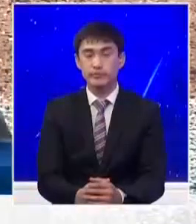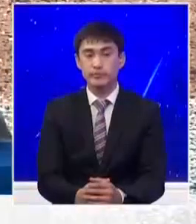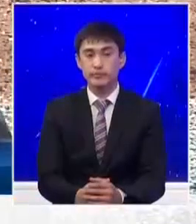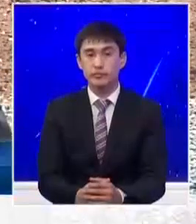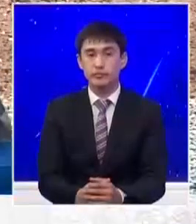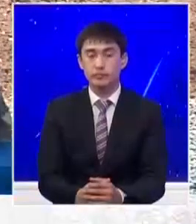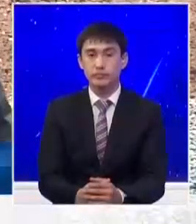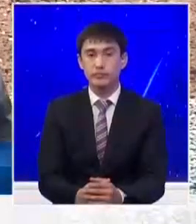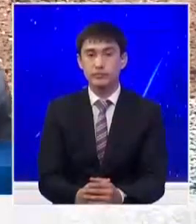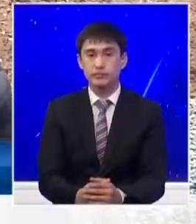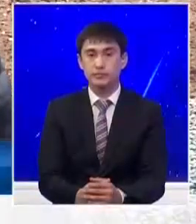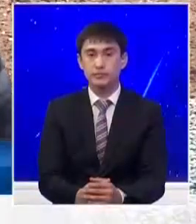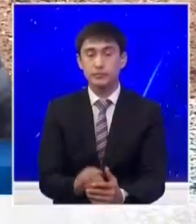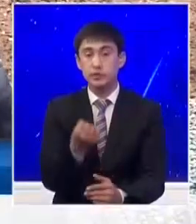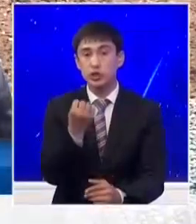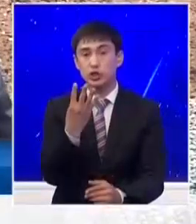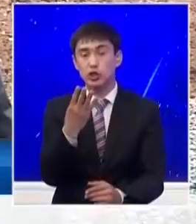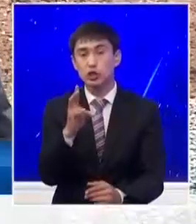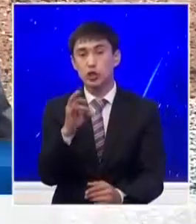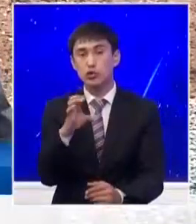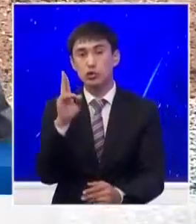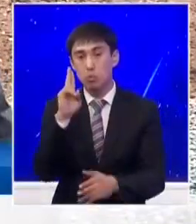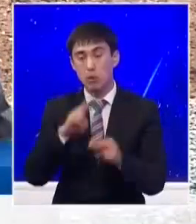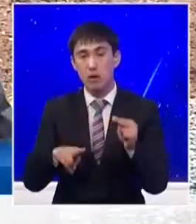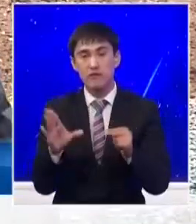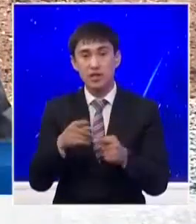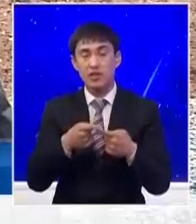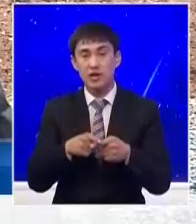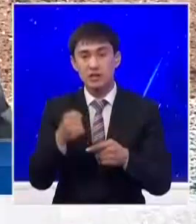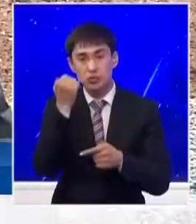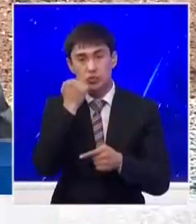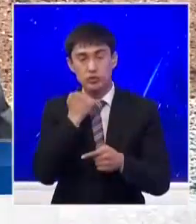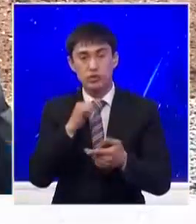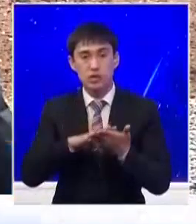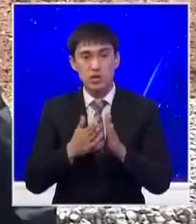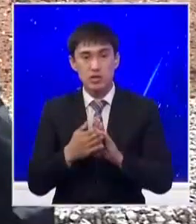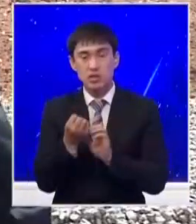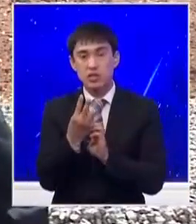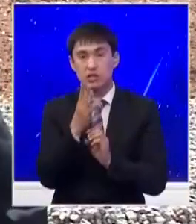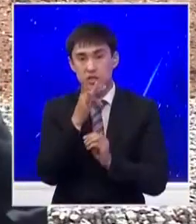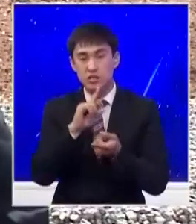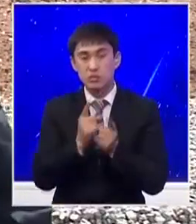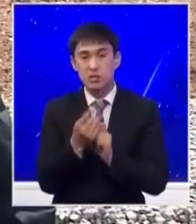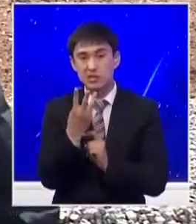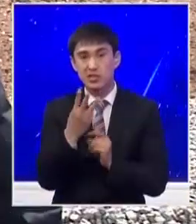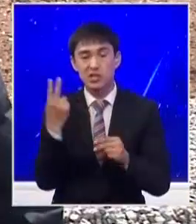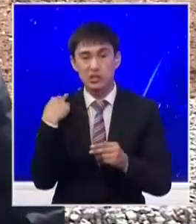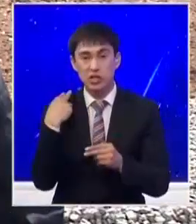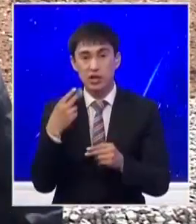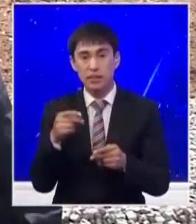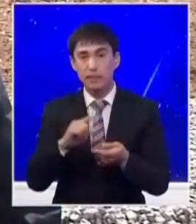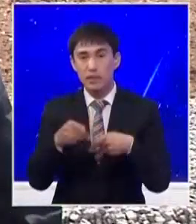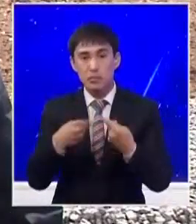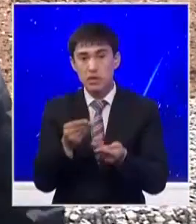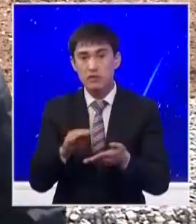Техникалары бәрі сынып жатыр. 14 насосов пропали. Вся техника в изношенном состоянии. За 13 лет сменилось 3 начальника. Они не